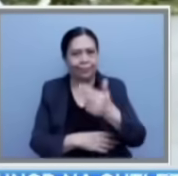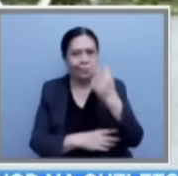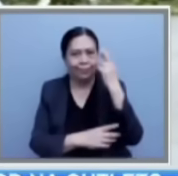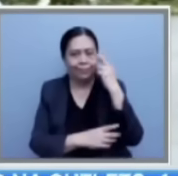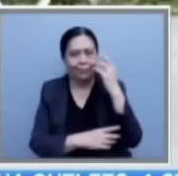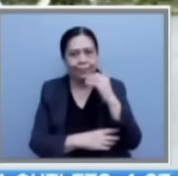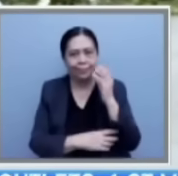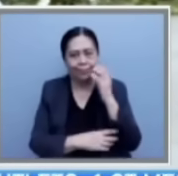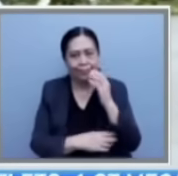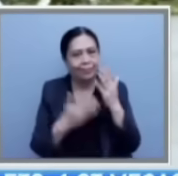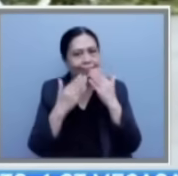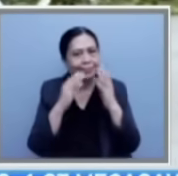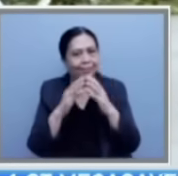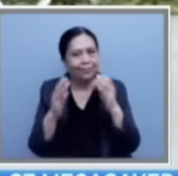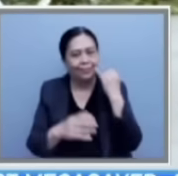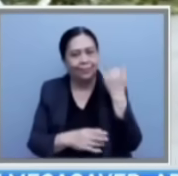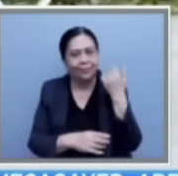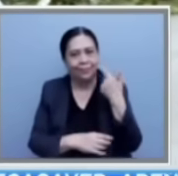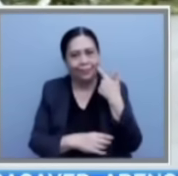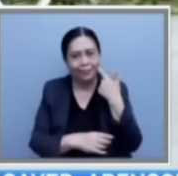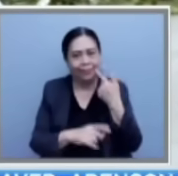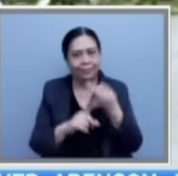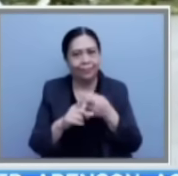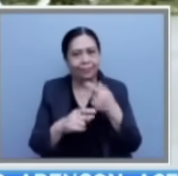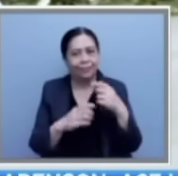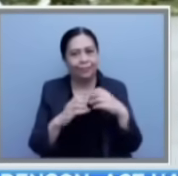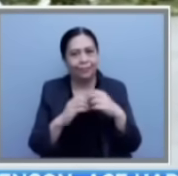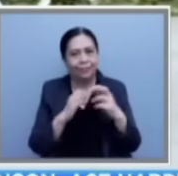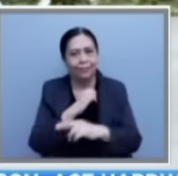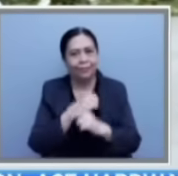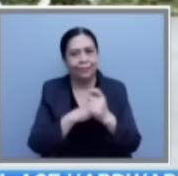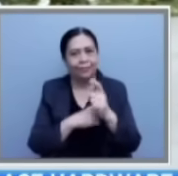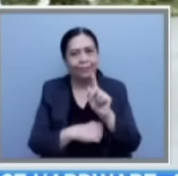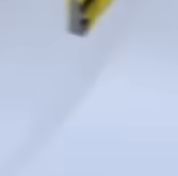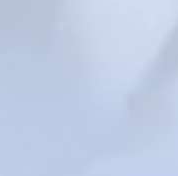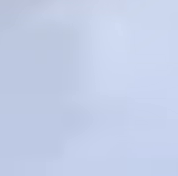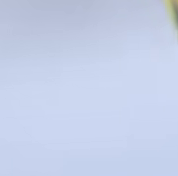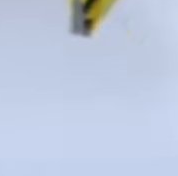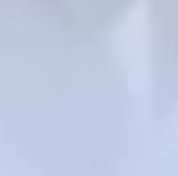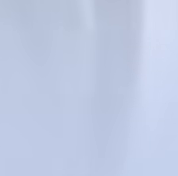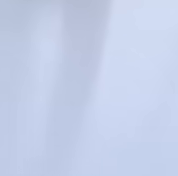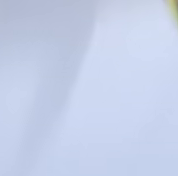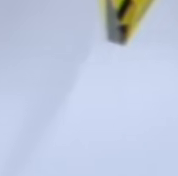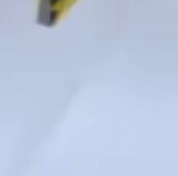Maraming salamat Jasmine Gabriel galban ng GMA Regional TV 1 North Central